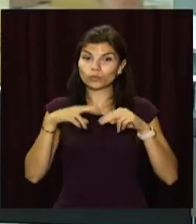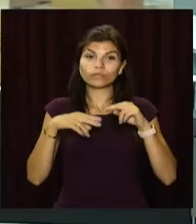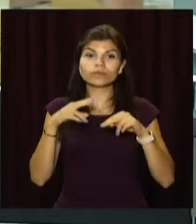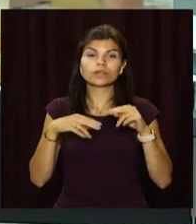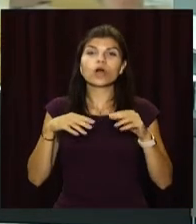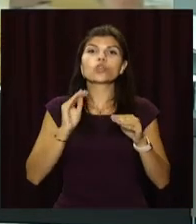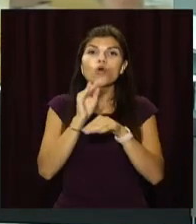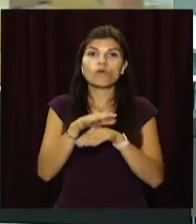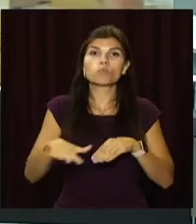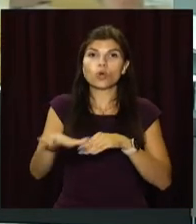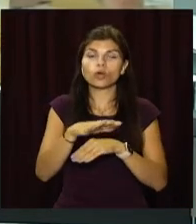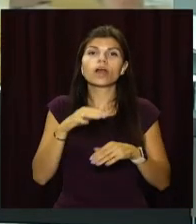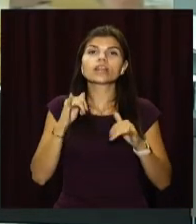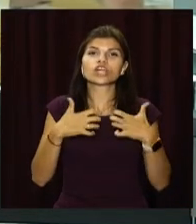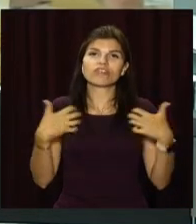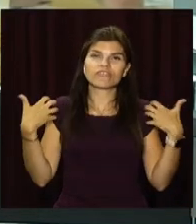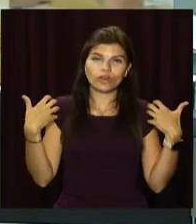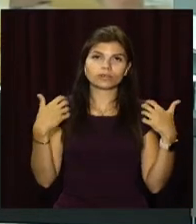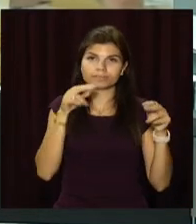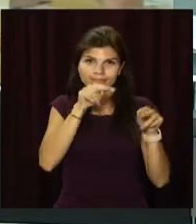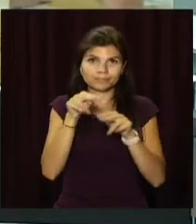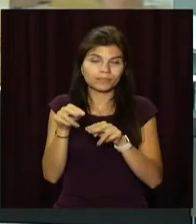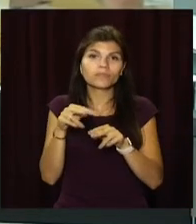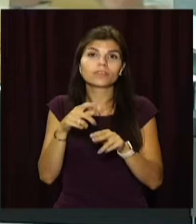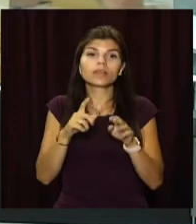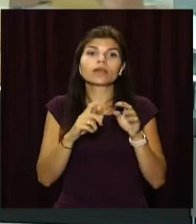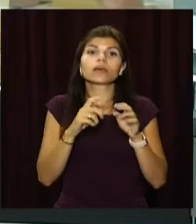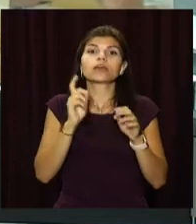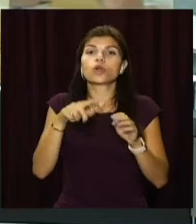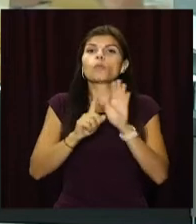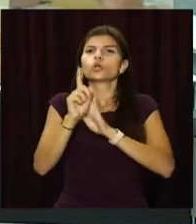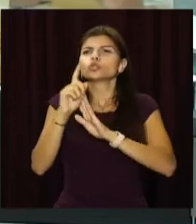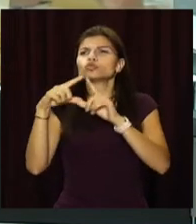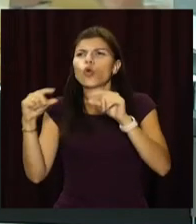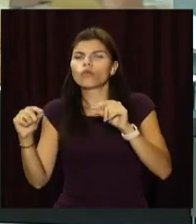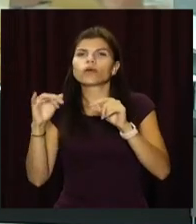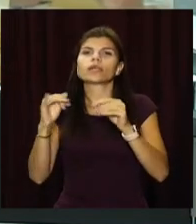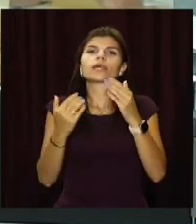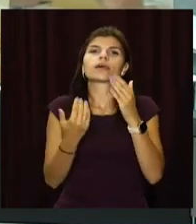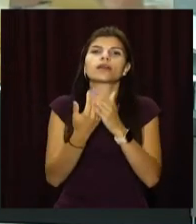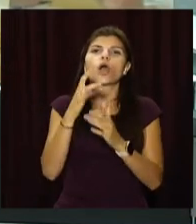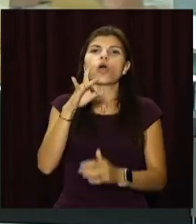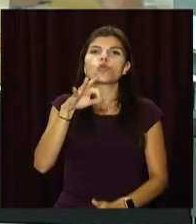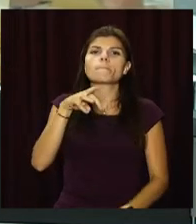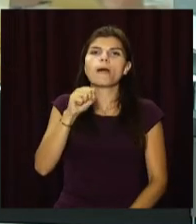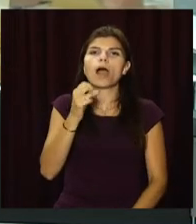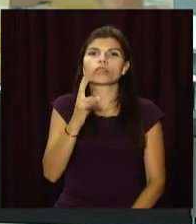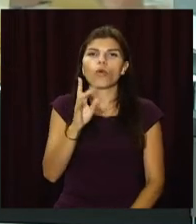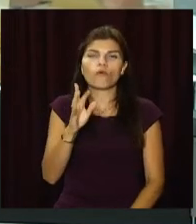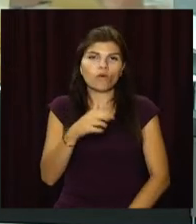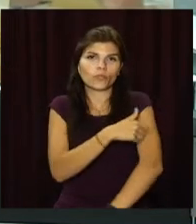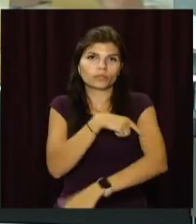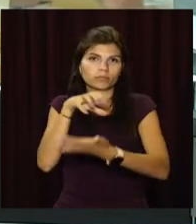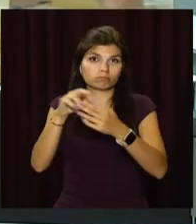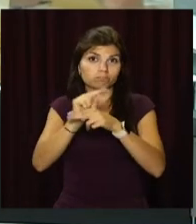додаткових площ у притулку для тварин, реконструкція приміщення для початкової школи та завершення нової амбулаторії у Романковому. Ремонтні роботи